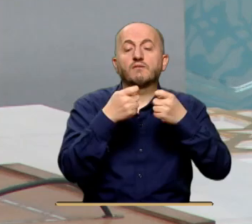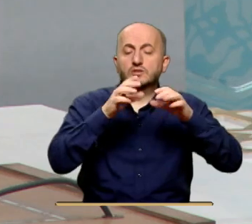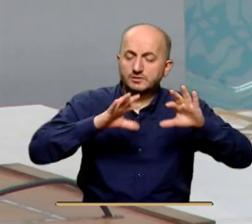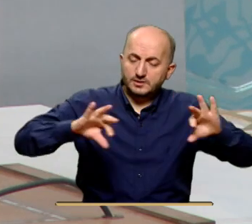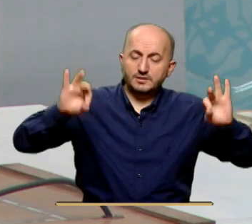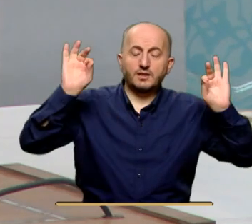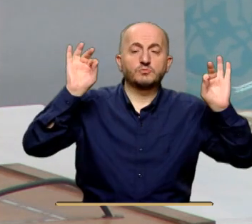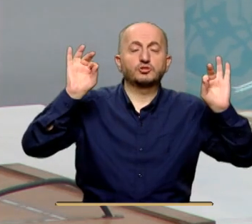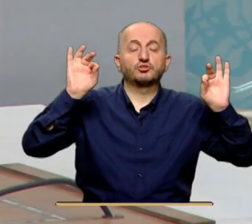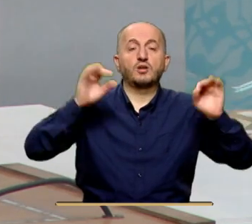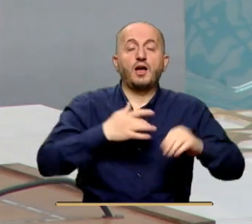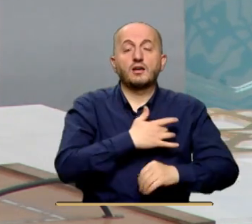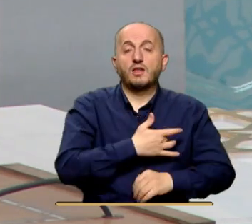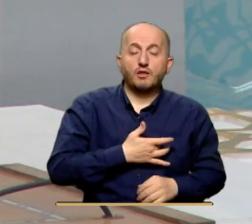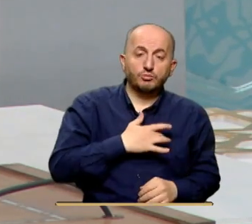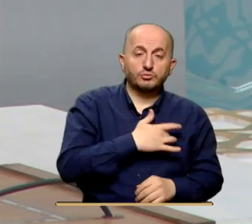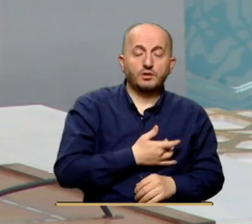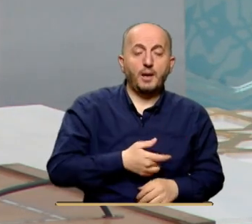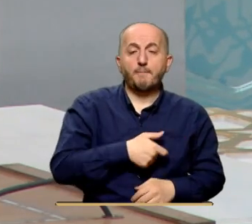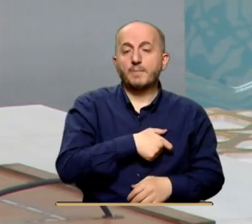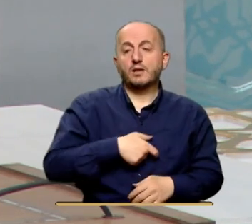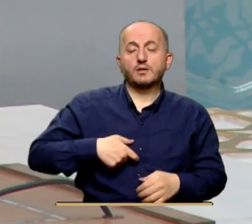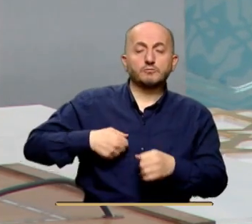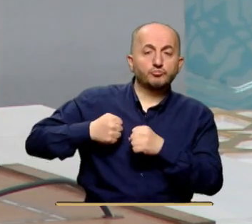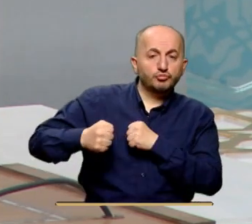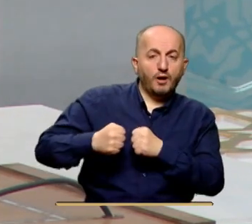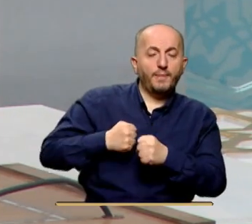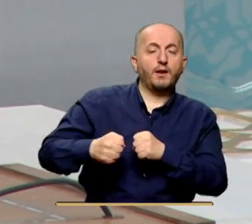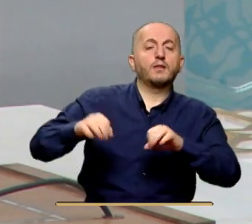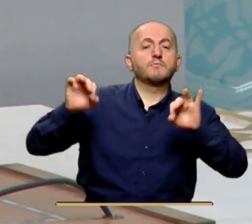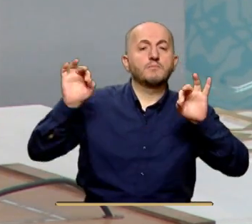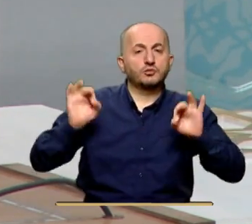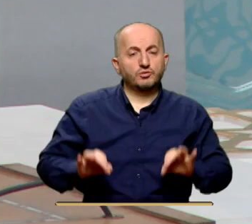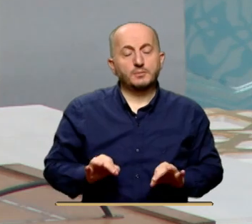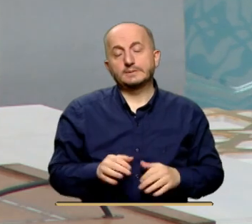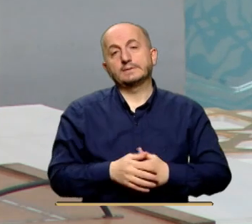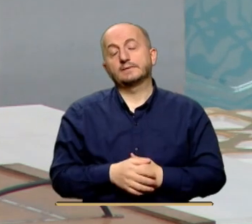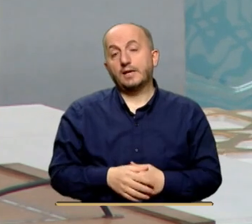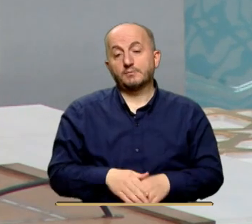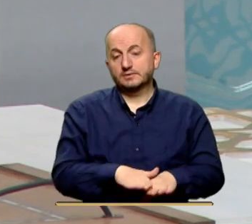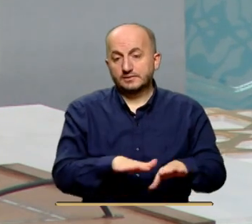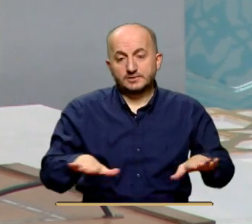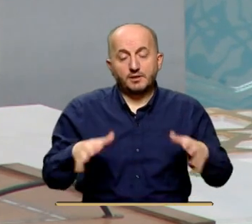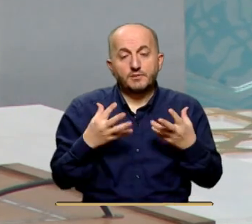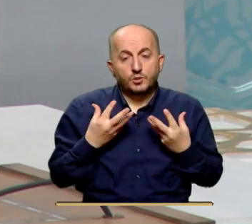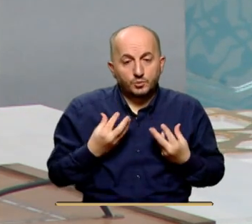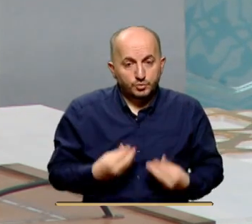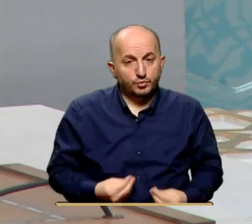hazırlamış, Anadolu'da milli mücadelenin başlamasına bir zemin